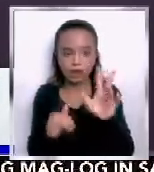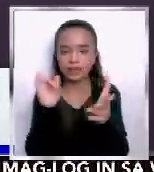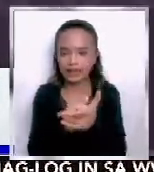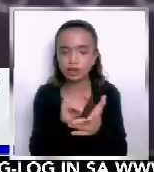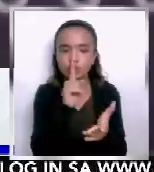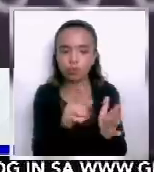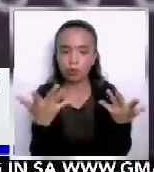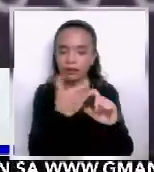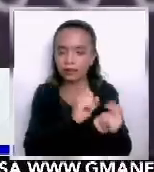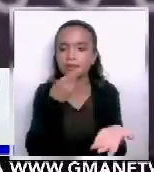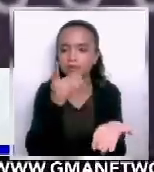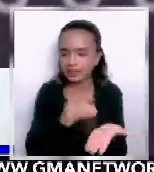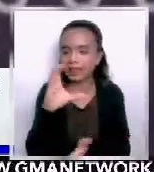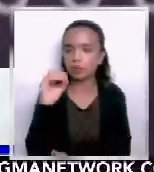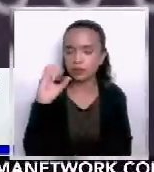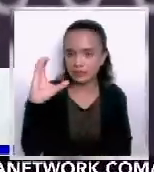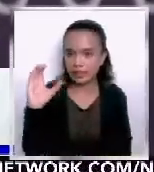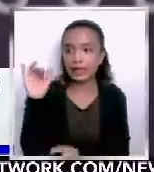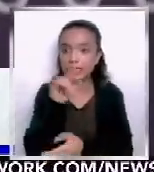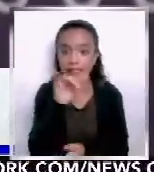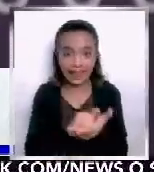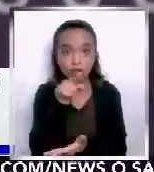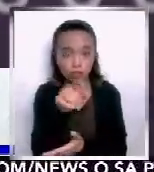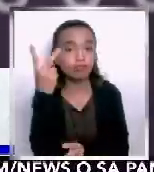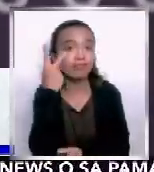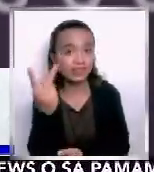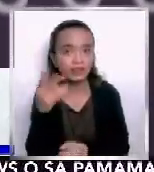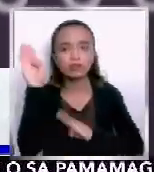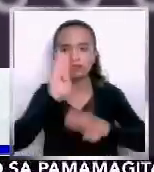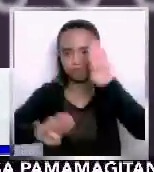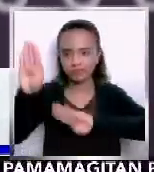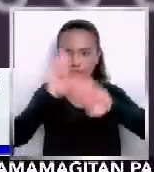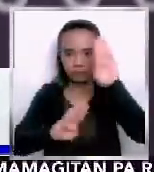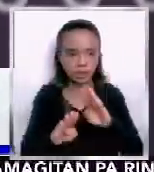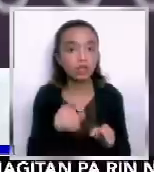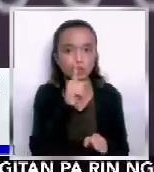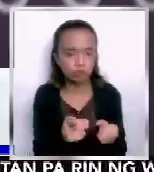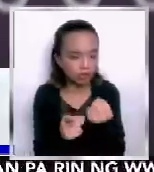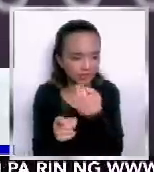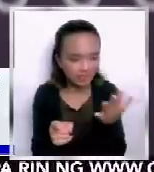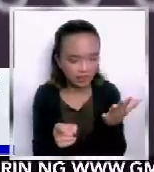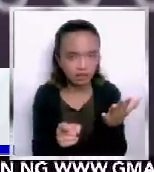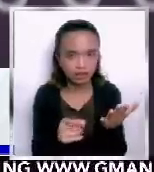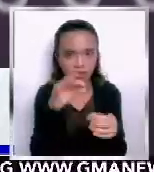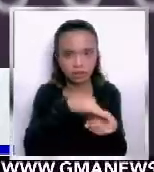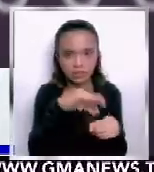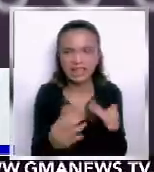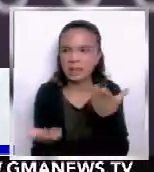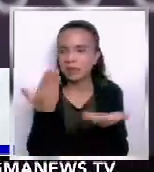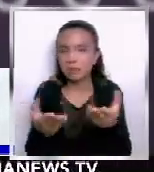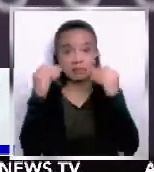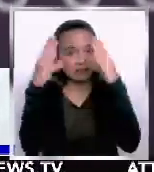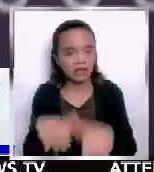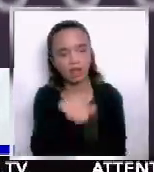COC. Diyan yung makikita yung problema sa manual election. Siguro sa sobrang pagod ng mga teacher,